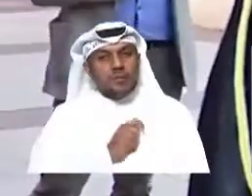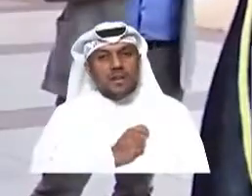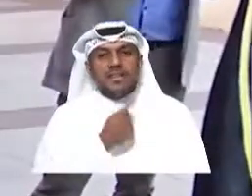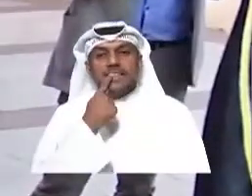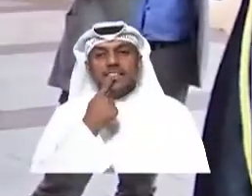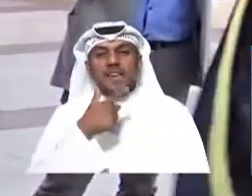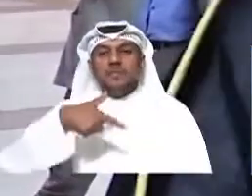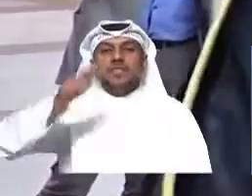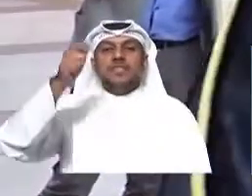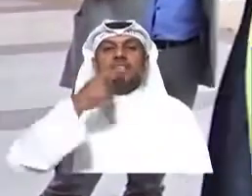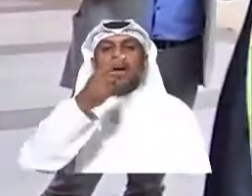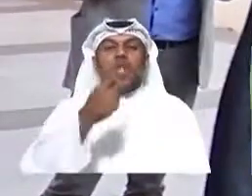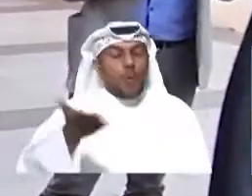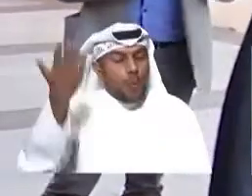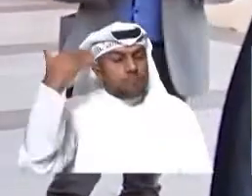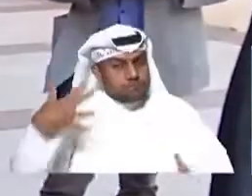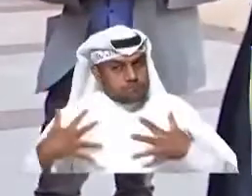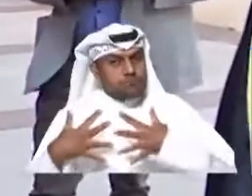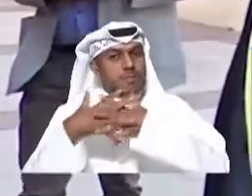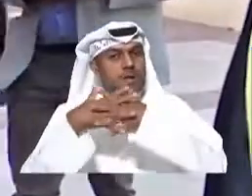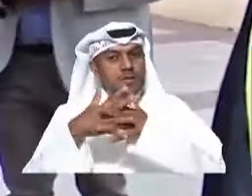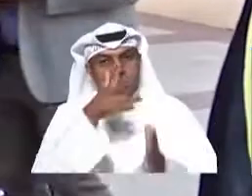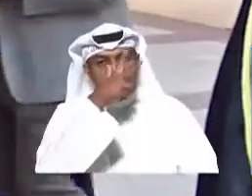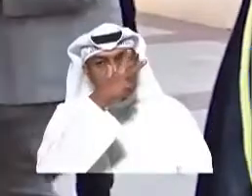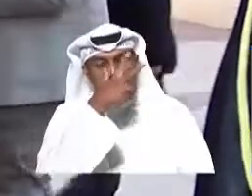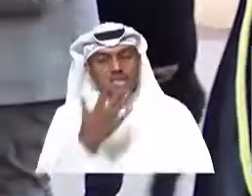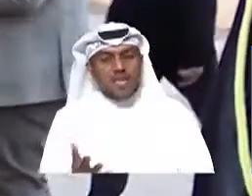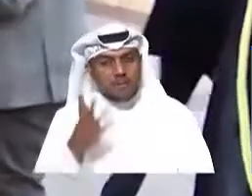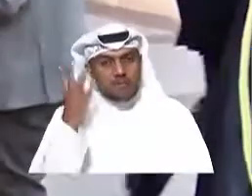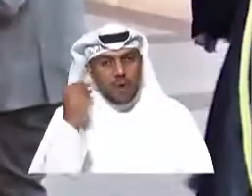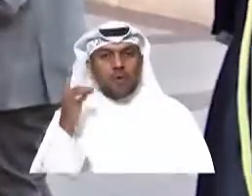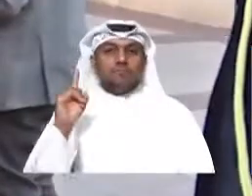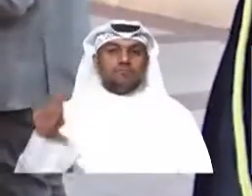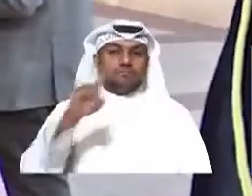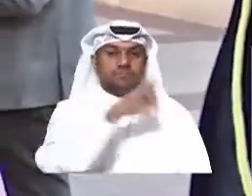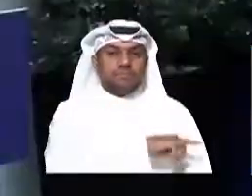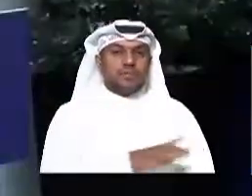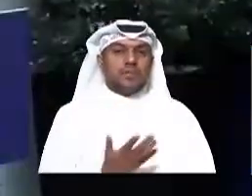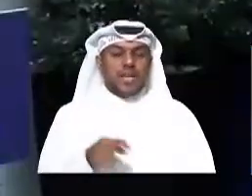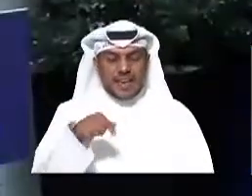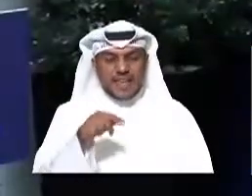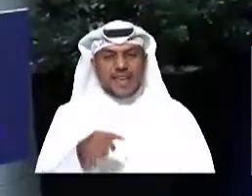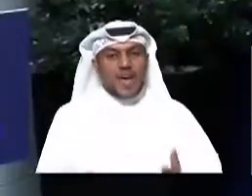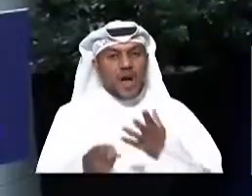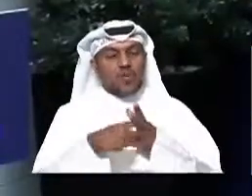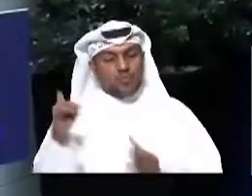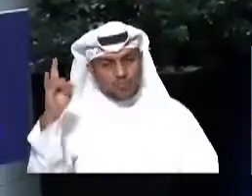البداية لتطوير هذه العلاقات. هتشين خط مباشر مهم جدا.